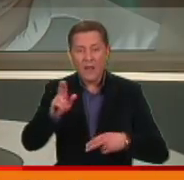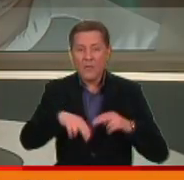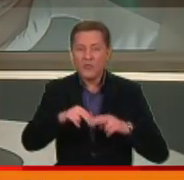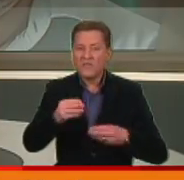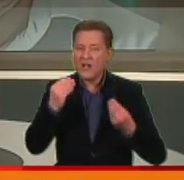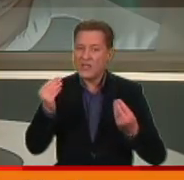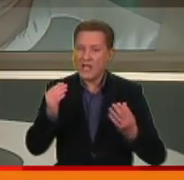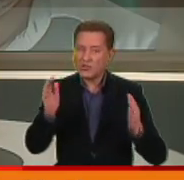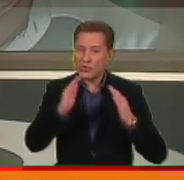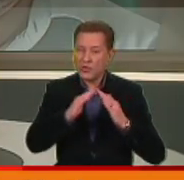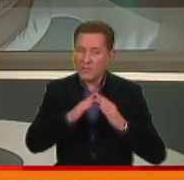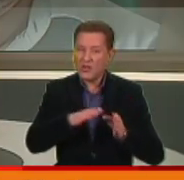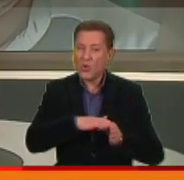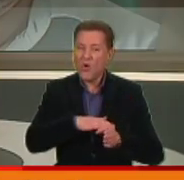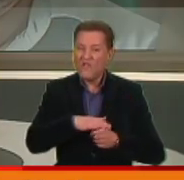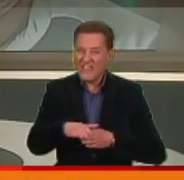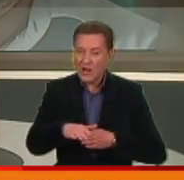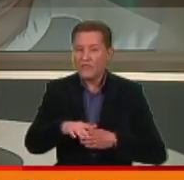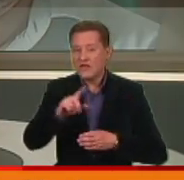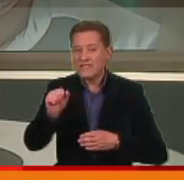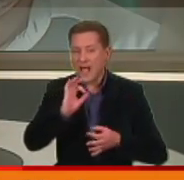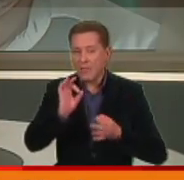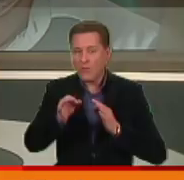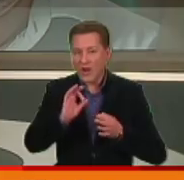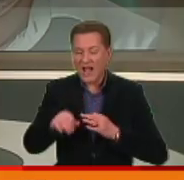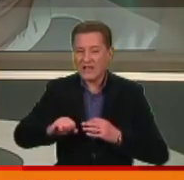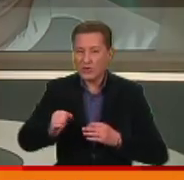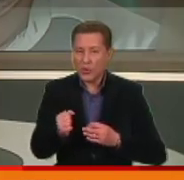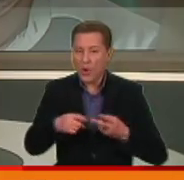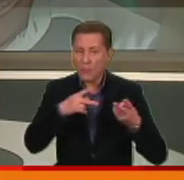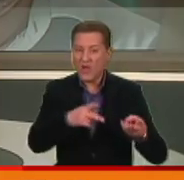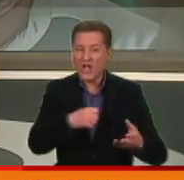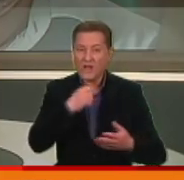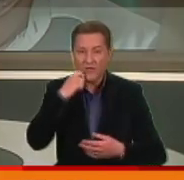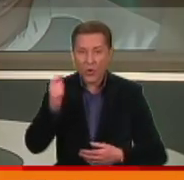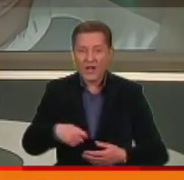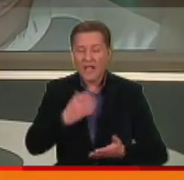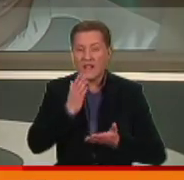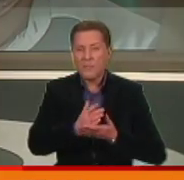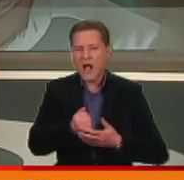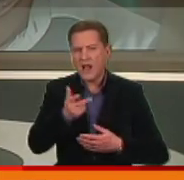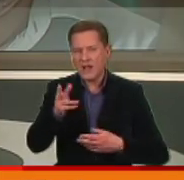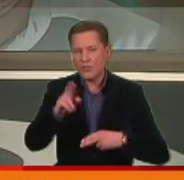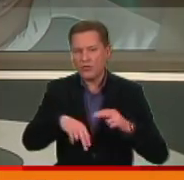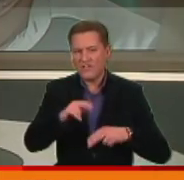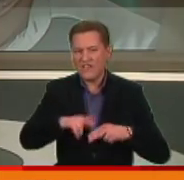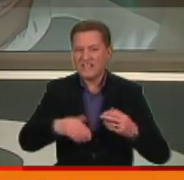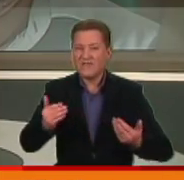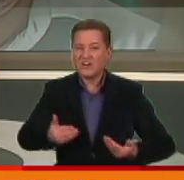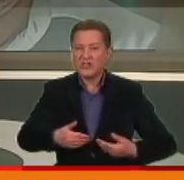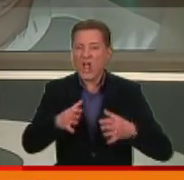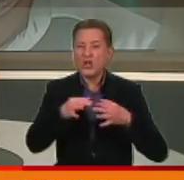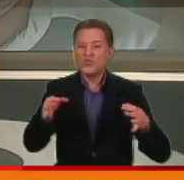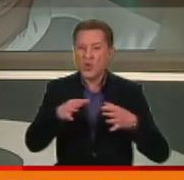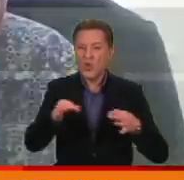якісну домівку і втілювати її. За порадою друга він поїхав до України. Тепер він має цілу лінію будівництва житла із соломи